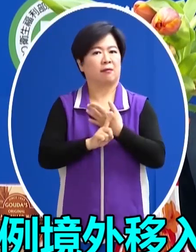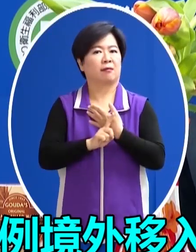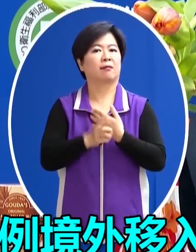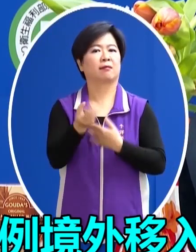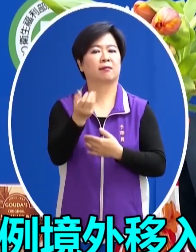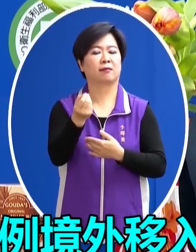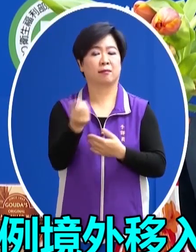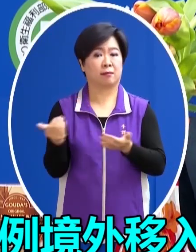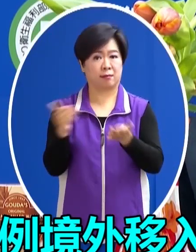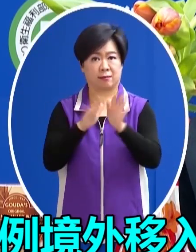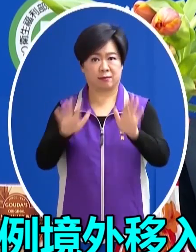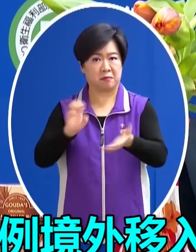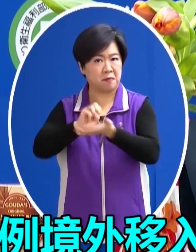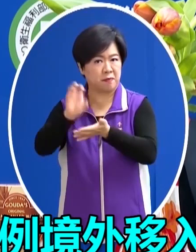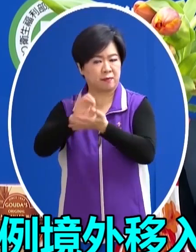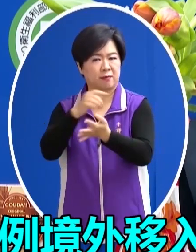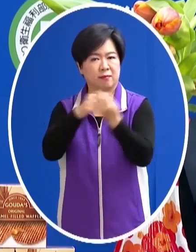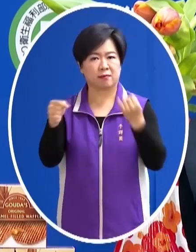到今天为止是